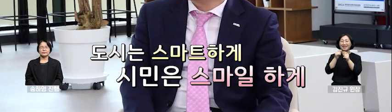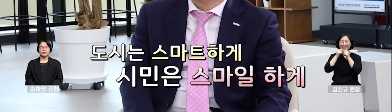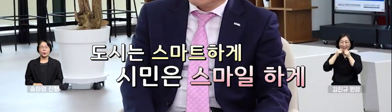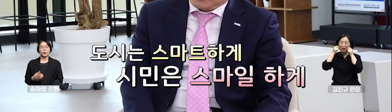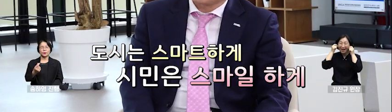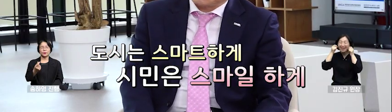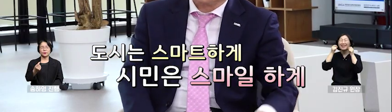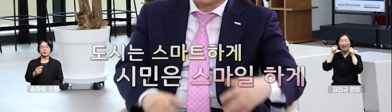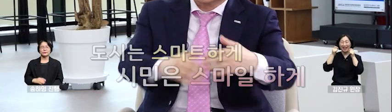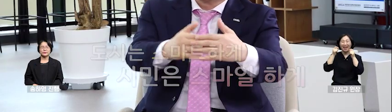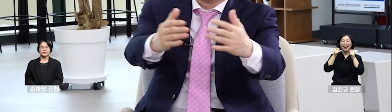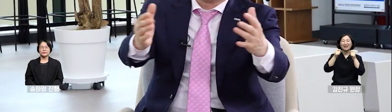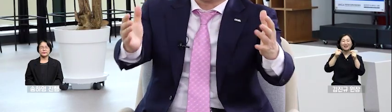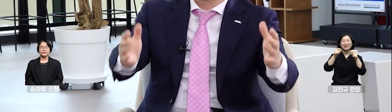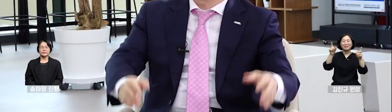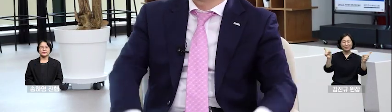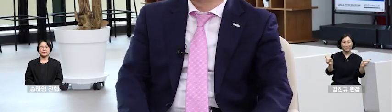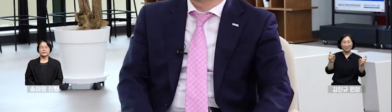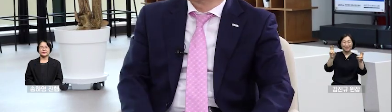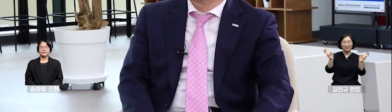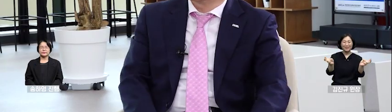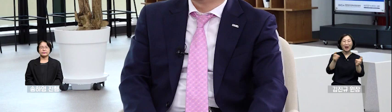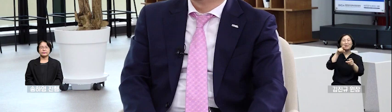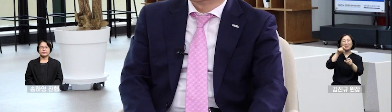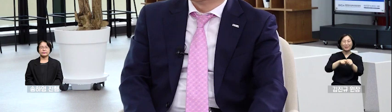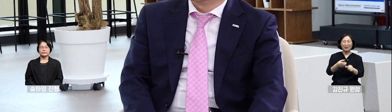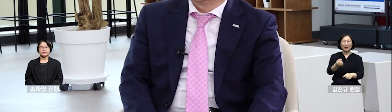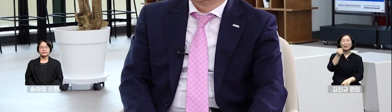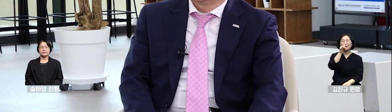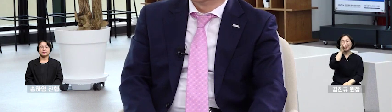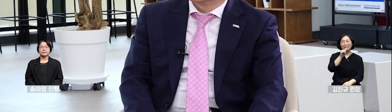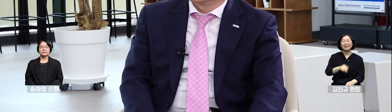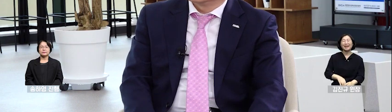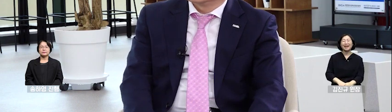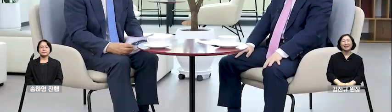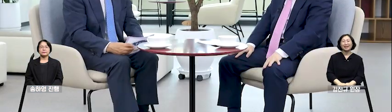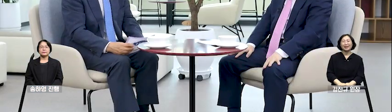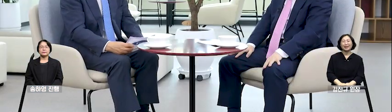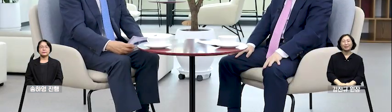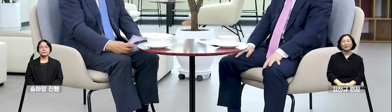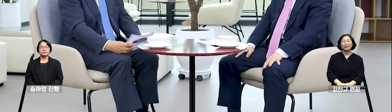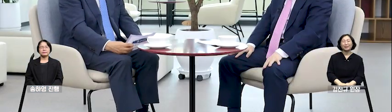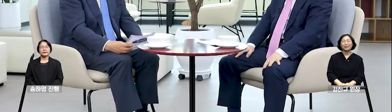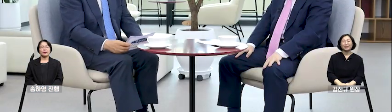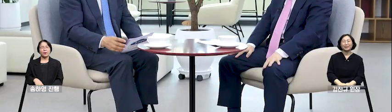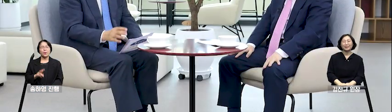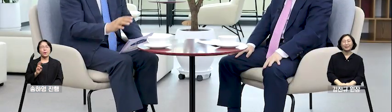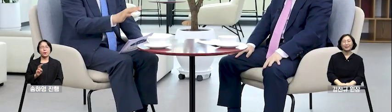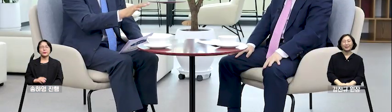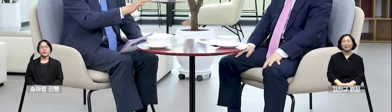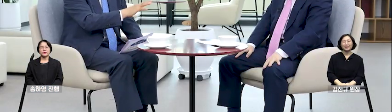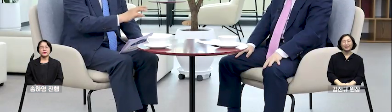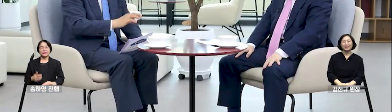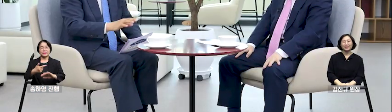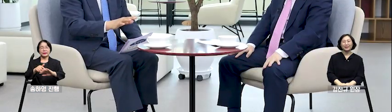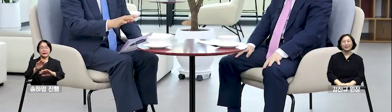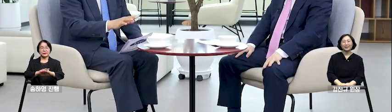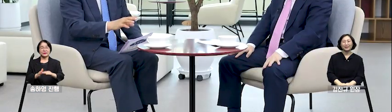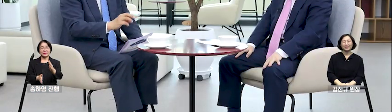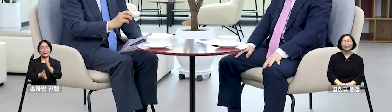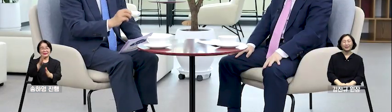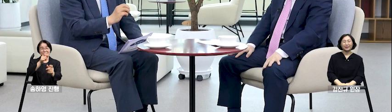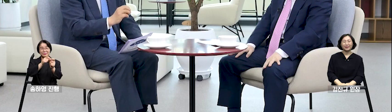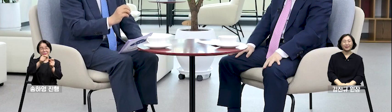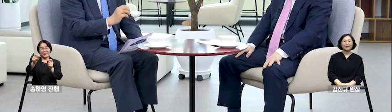그러는데 그런 조그 정체 양을 하고 있어 그래서 그런 뭐예요 나이 대 전치사 마의